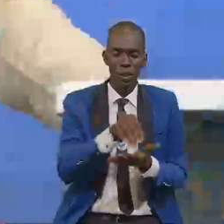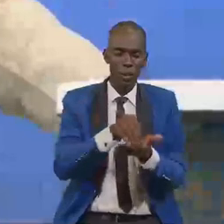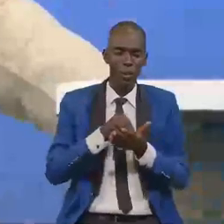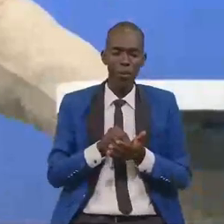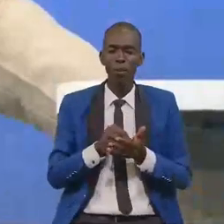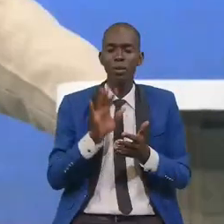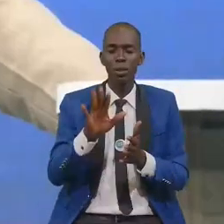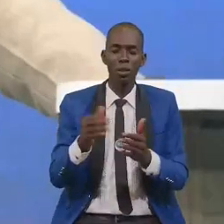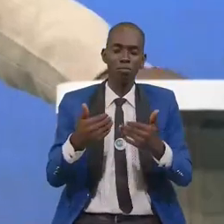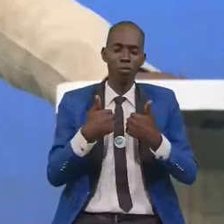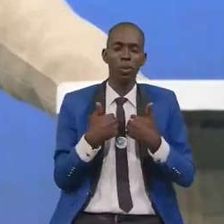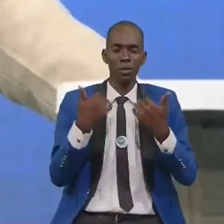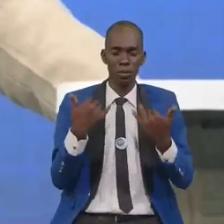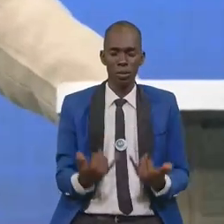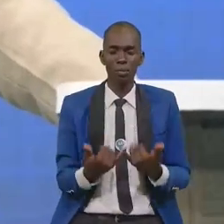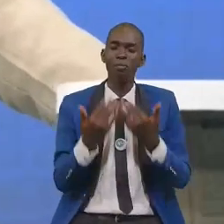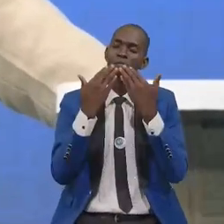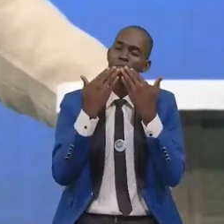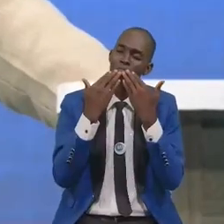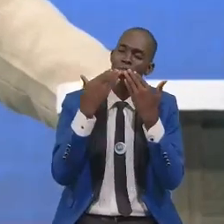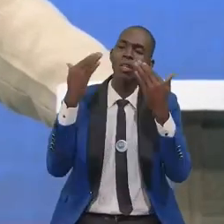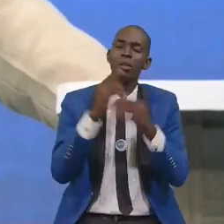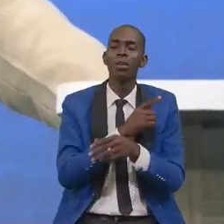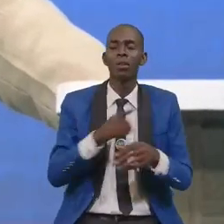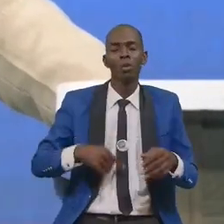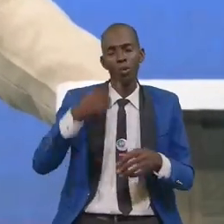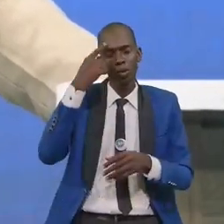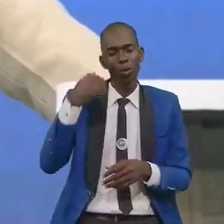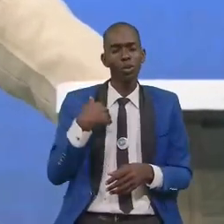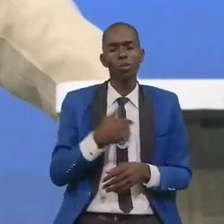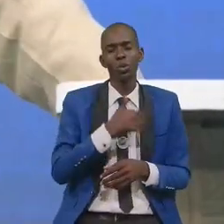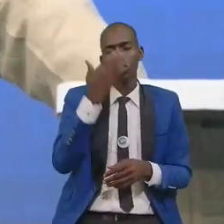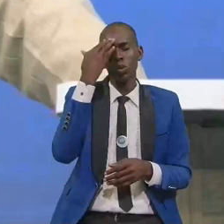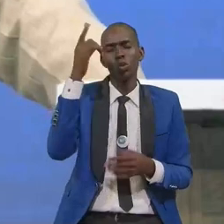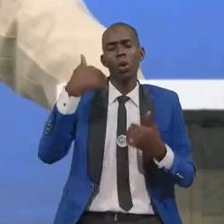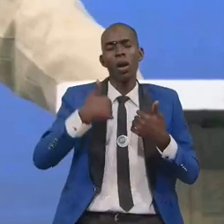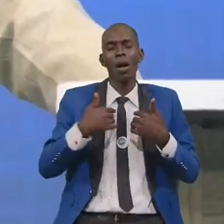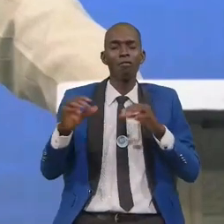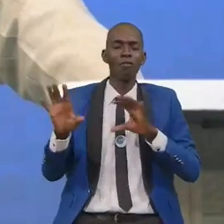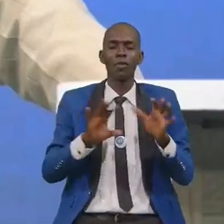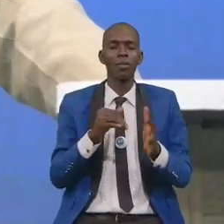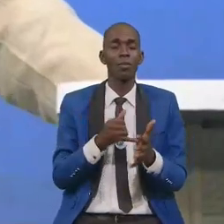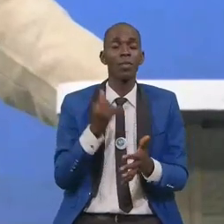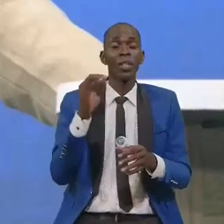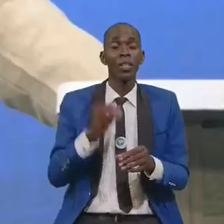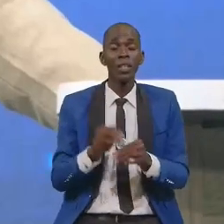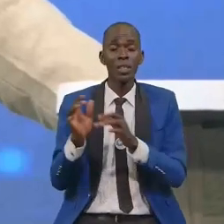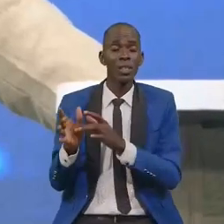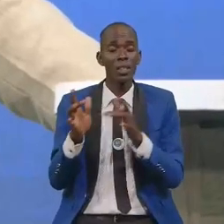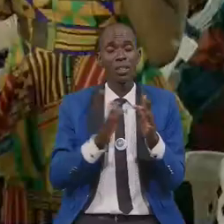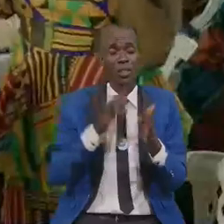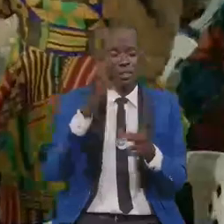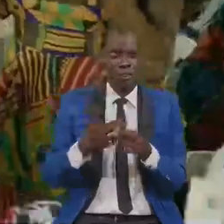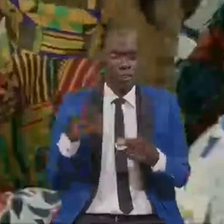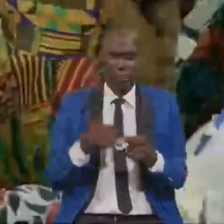possession maintenant même merci Seigneur parce que nous savons que c'est fait au nom de Jésus nous